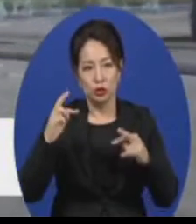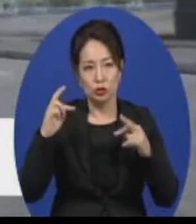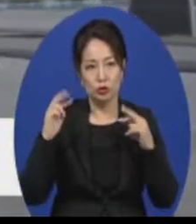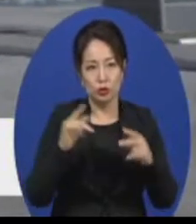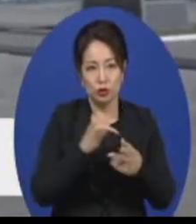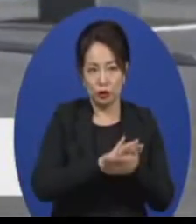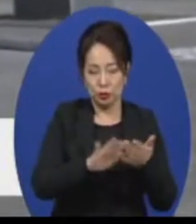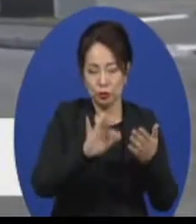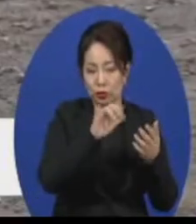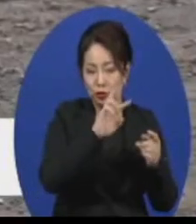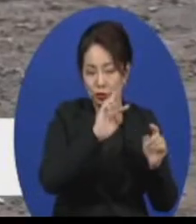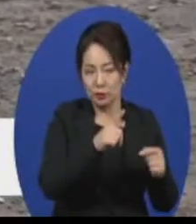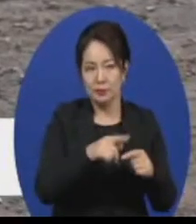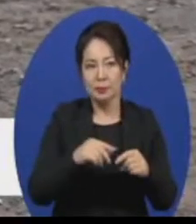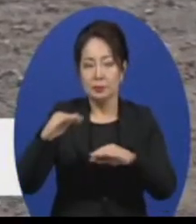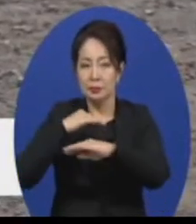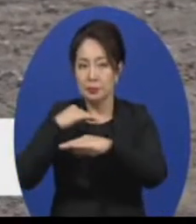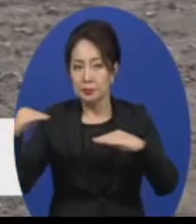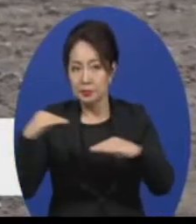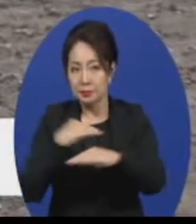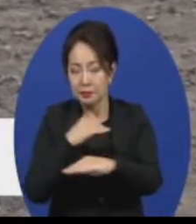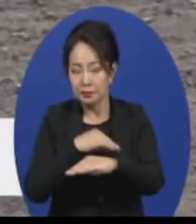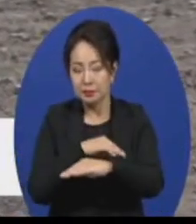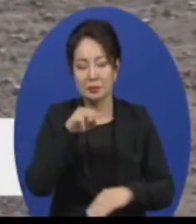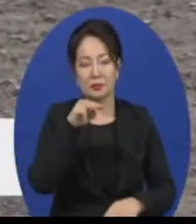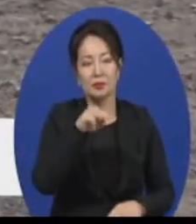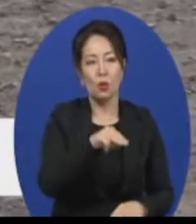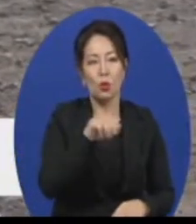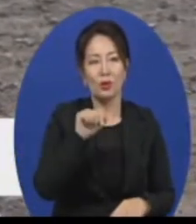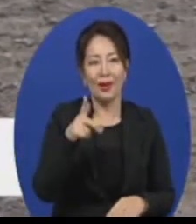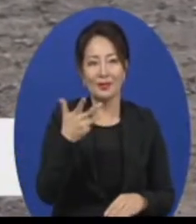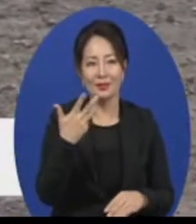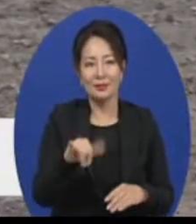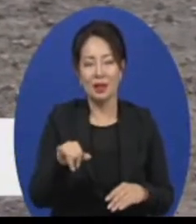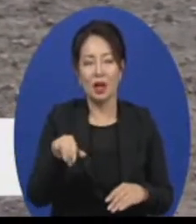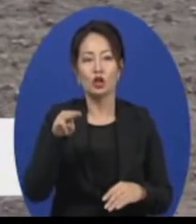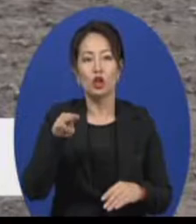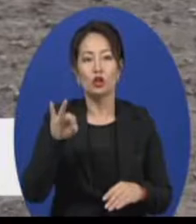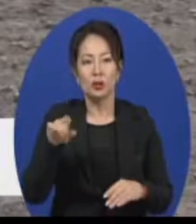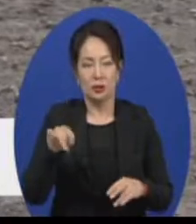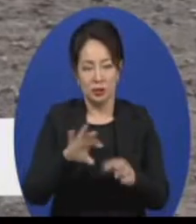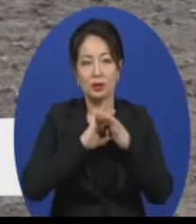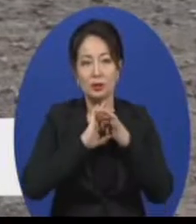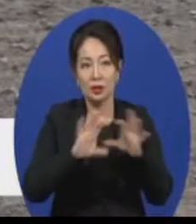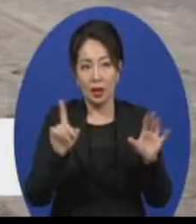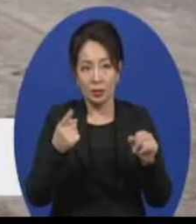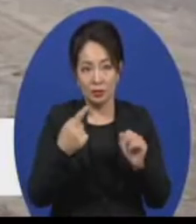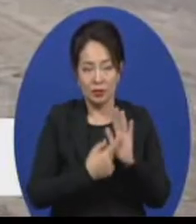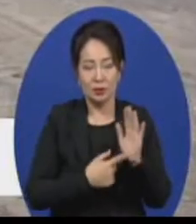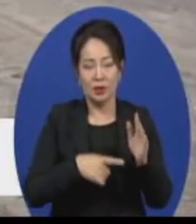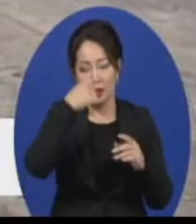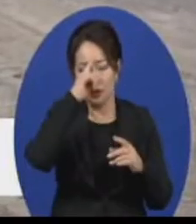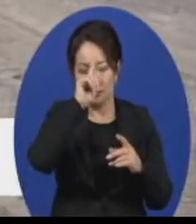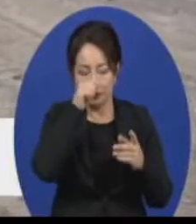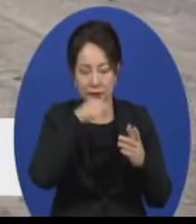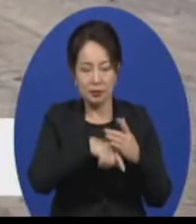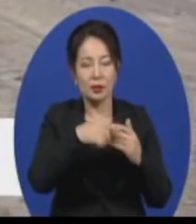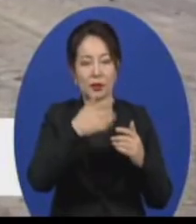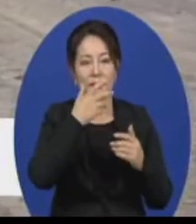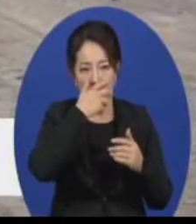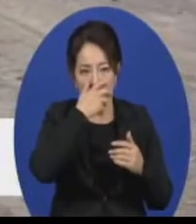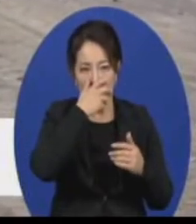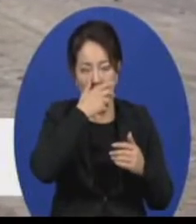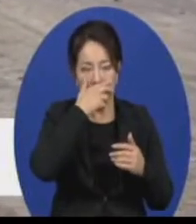Цэнгэл Улаастай чиглэлийн автозамын зорчих хэсгийн хөдөлгөөнийг 11-р сард багтаа нээх юм байна. Мөн нэгдсэн эмнэлгийг эхоор рентген амьсгалын